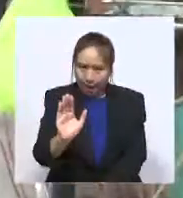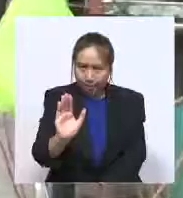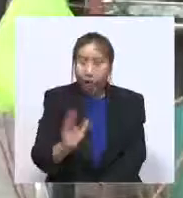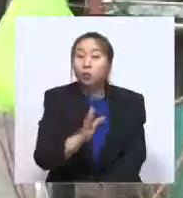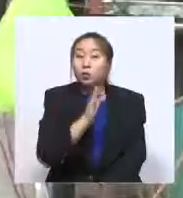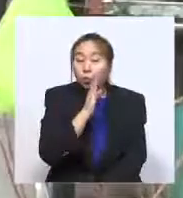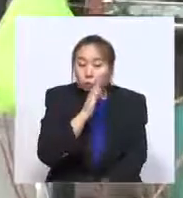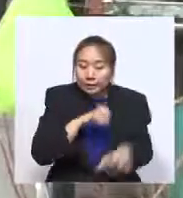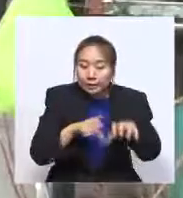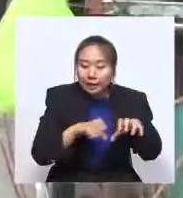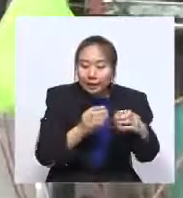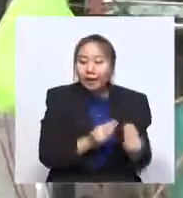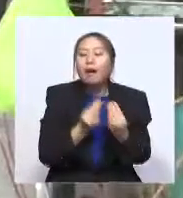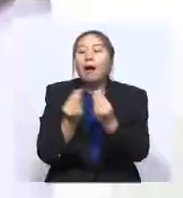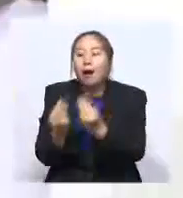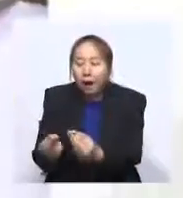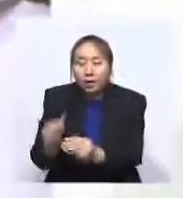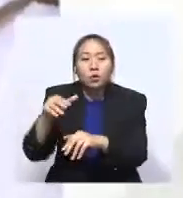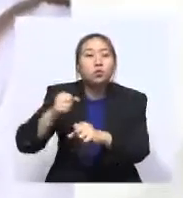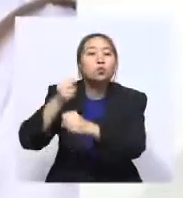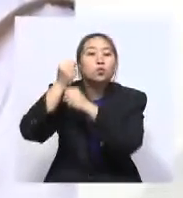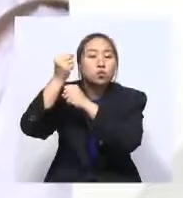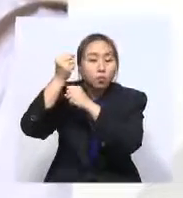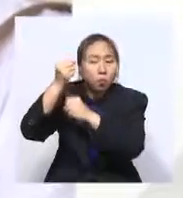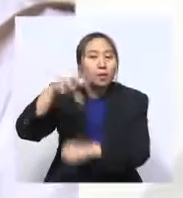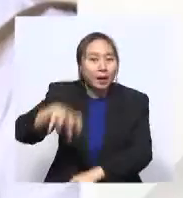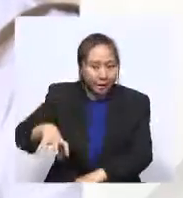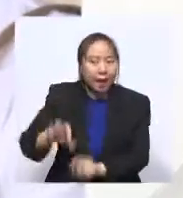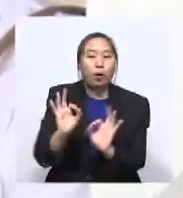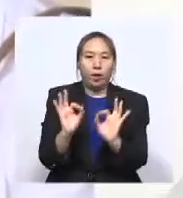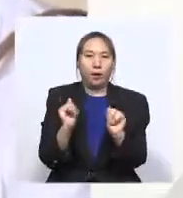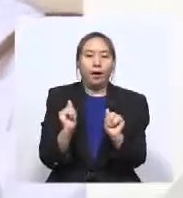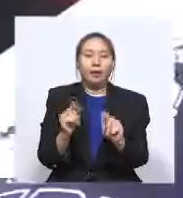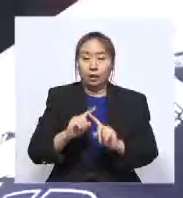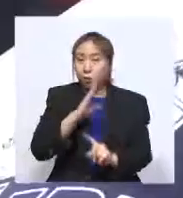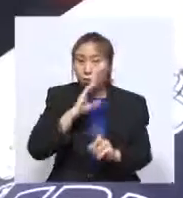จัดให้มีสถานที่เพื่อใช้สำหรับการชุมนุมสาธารณะภายในพื้นที่นั้นหากฝ่